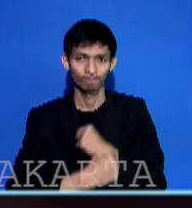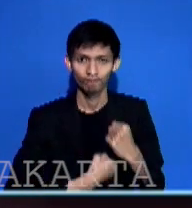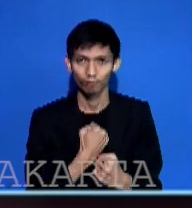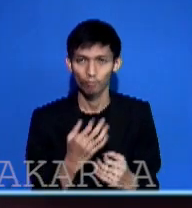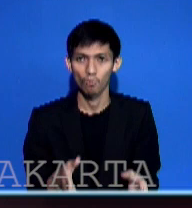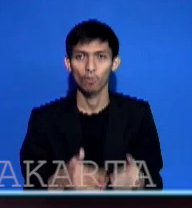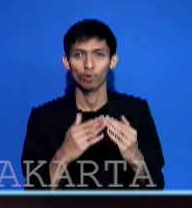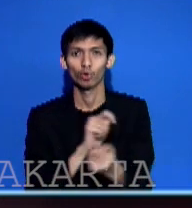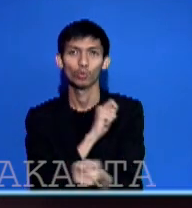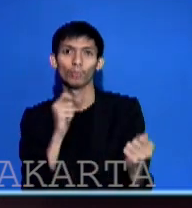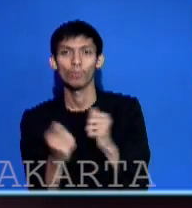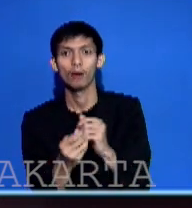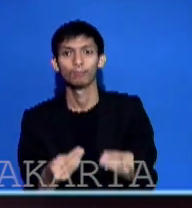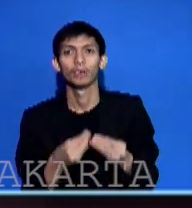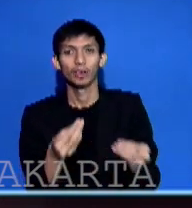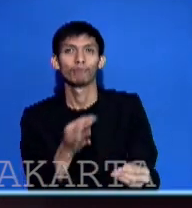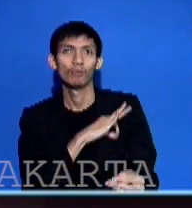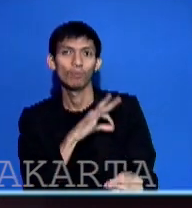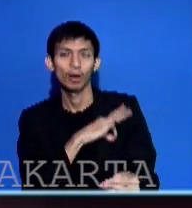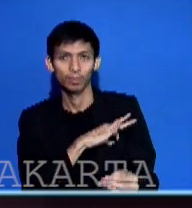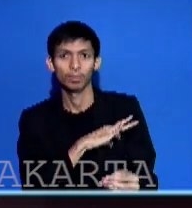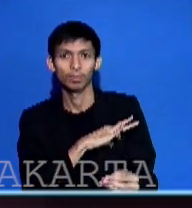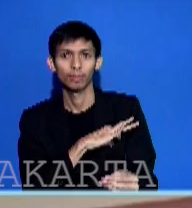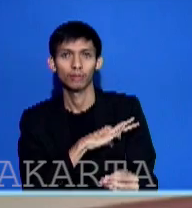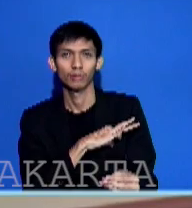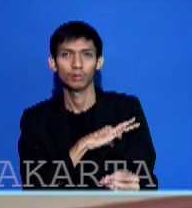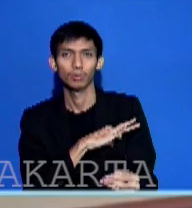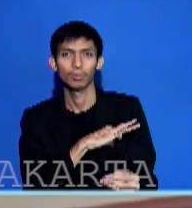yang memberi manfaat masyarakat berbekal pendidikannya yang tinggi.